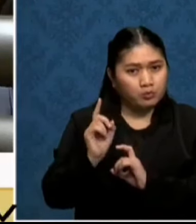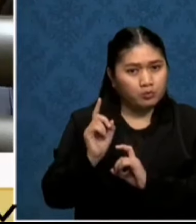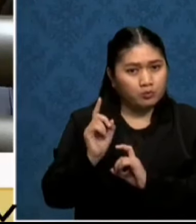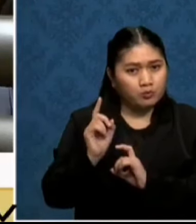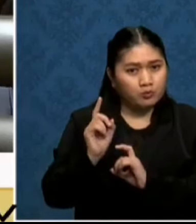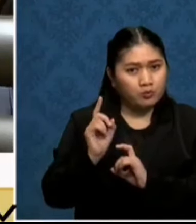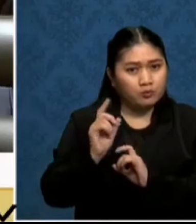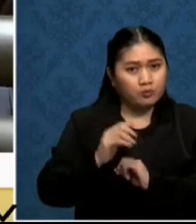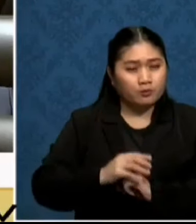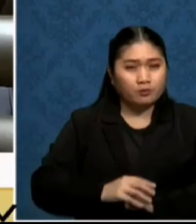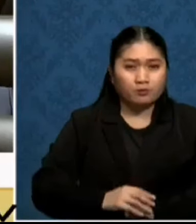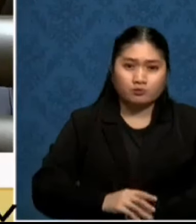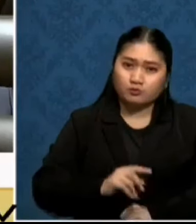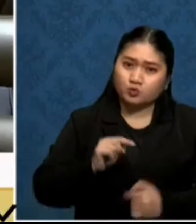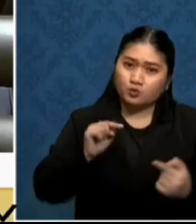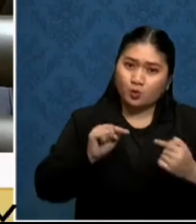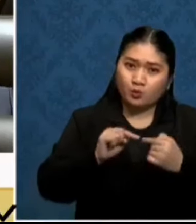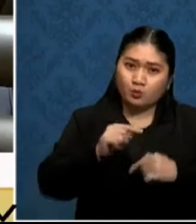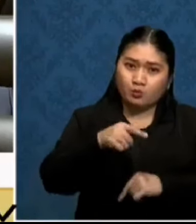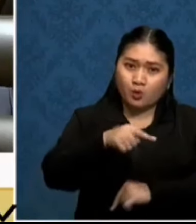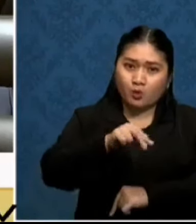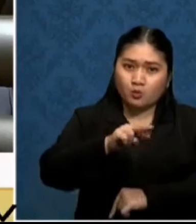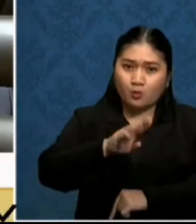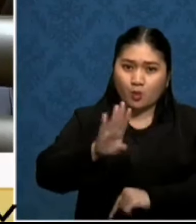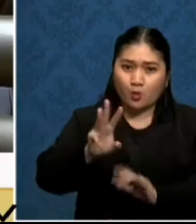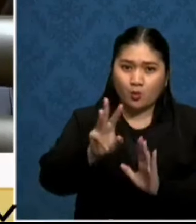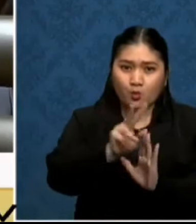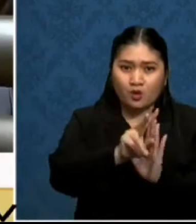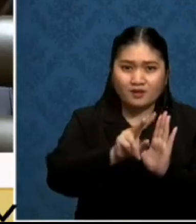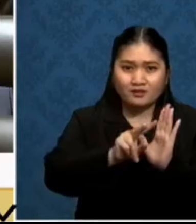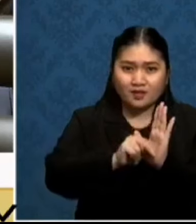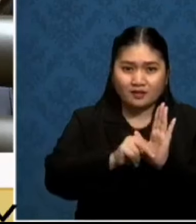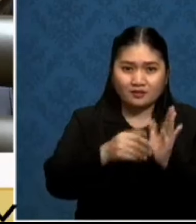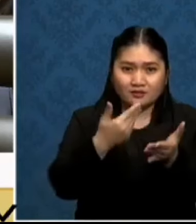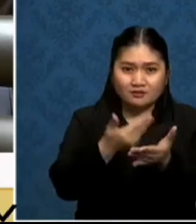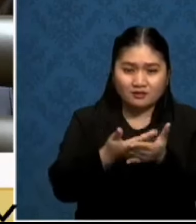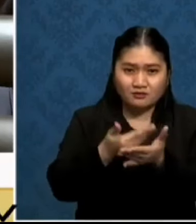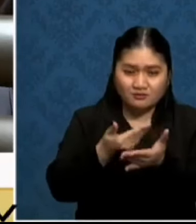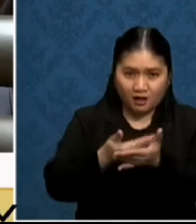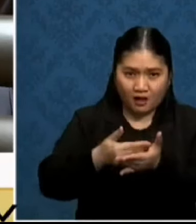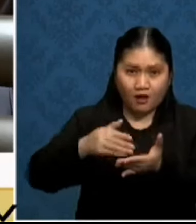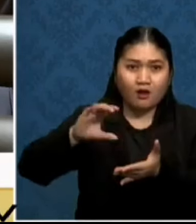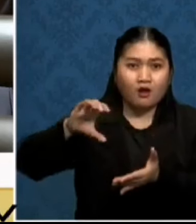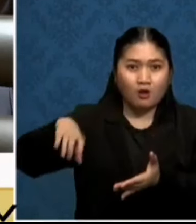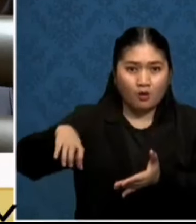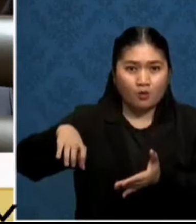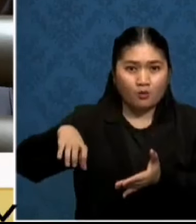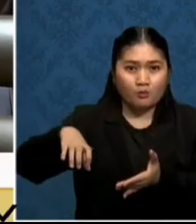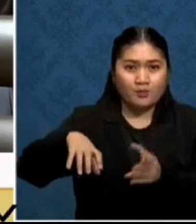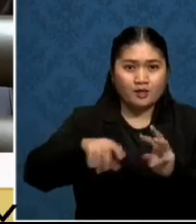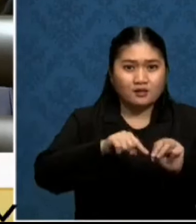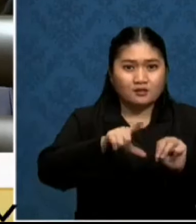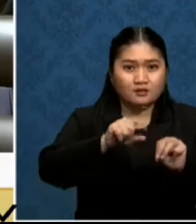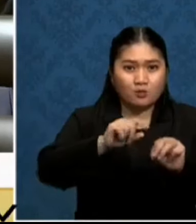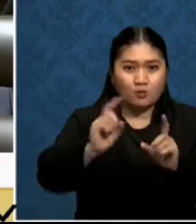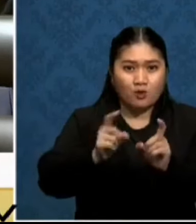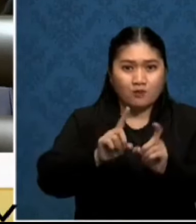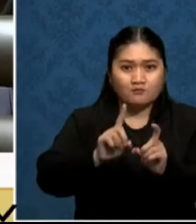เสี่ยงพระราชบัญญัติวินัยการเงินการคลังมาตรา 20ง 1ต่อไป